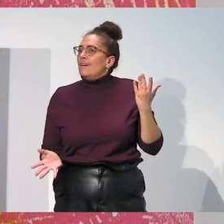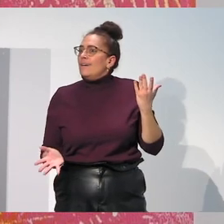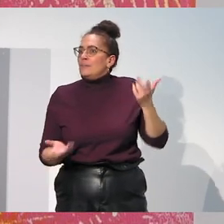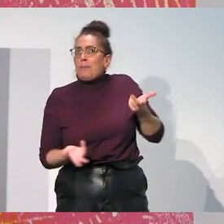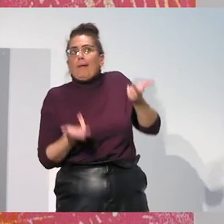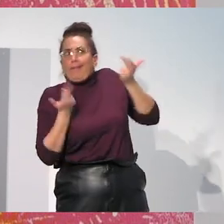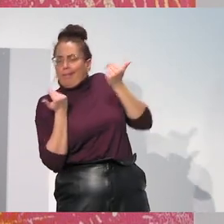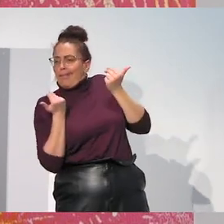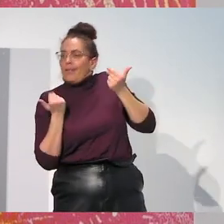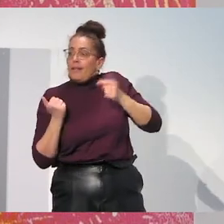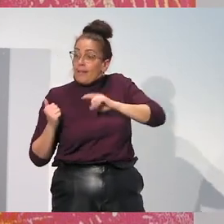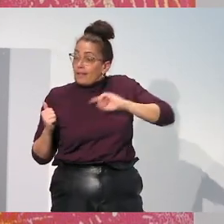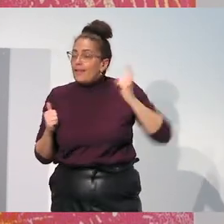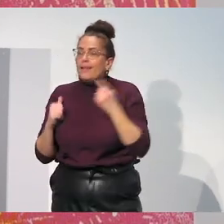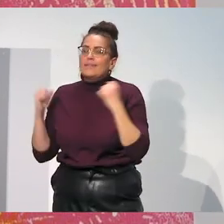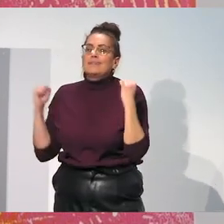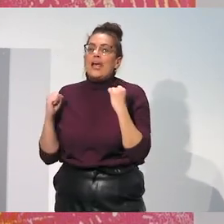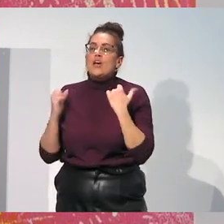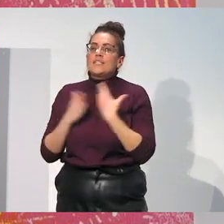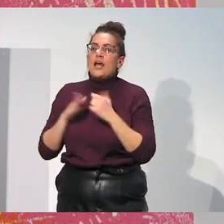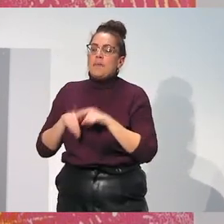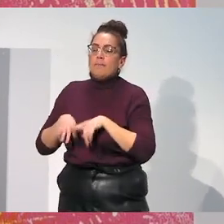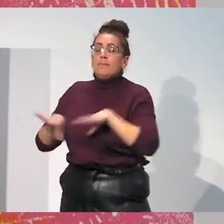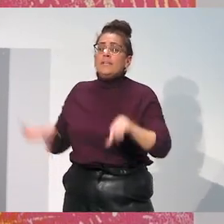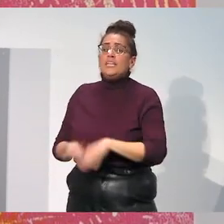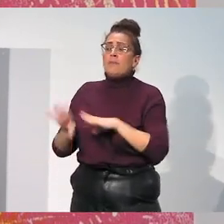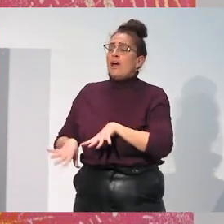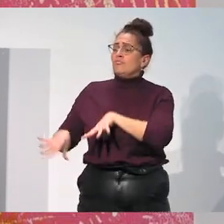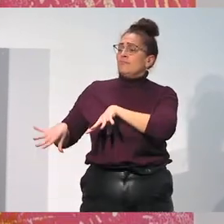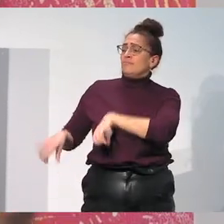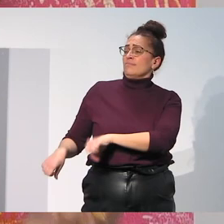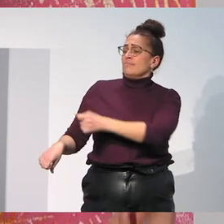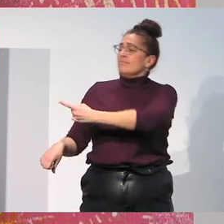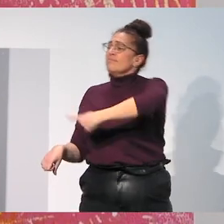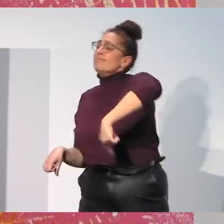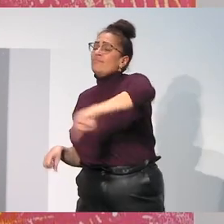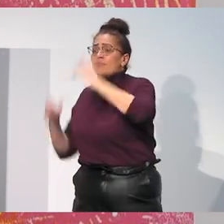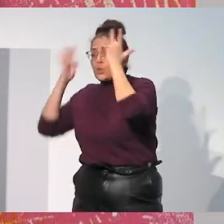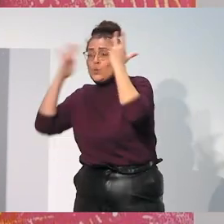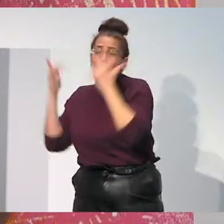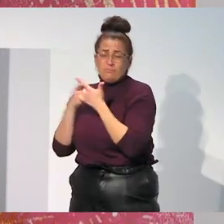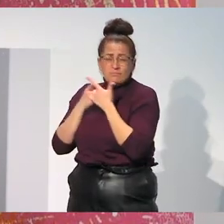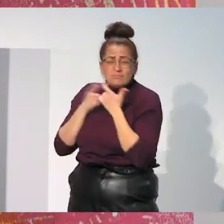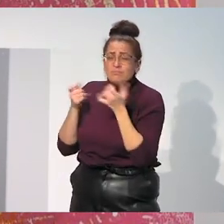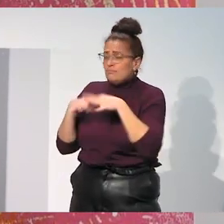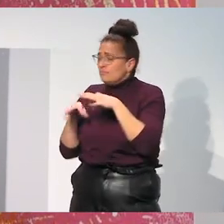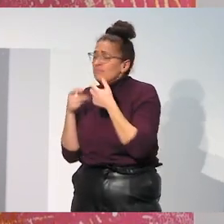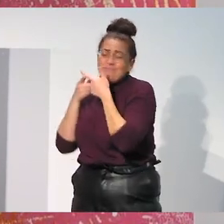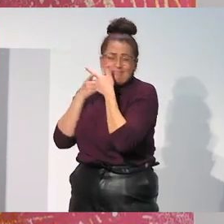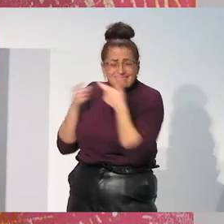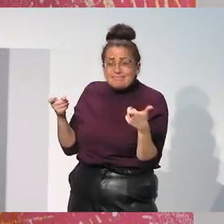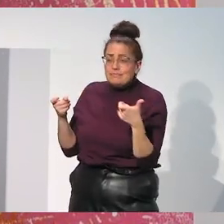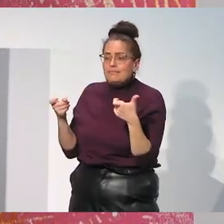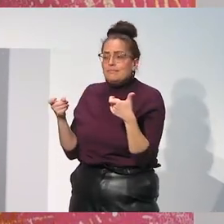qui va pouvoir en fait asseoir son autorité auprès de toutes ces cultures qui, par ailleurs,